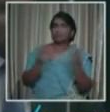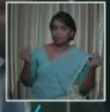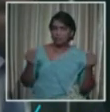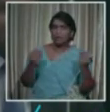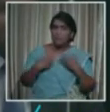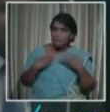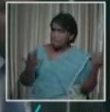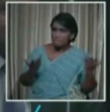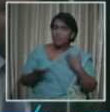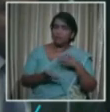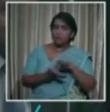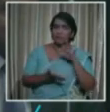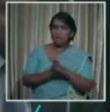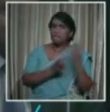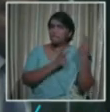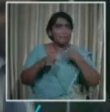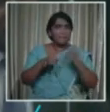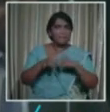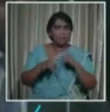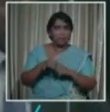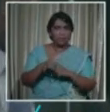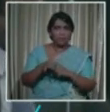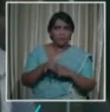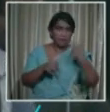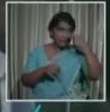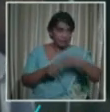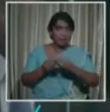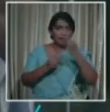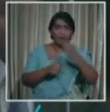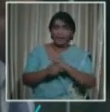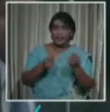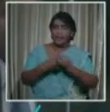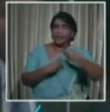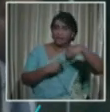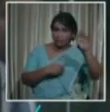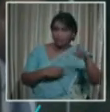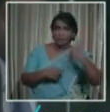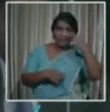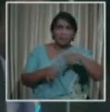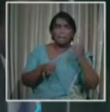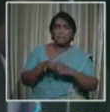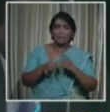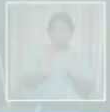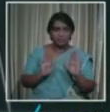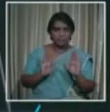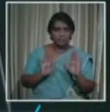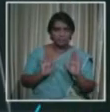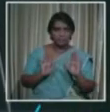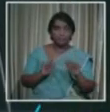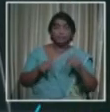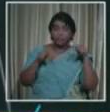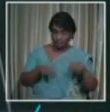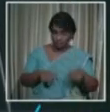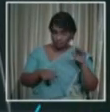එකෙන් තීන්දුවක් ගන්න ඕනේ. වගකීම ගන්න තමයි මෙතනට ආවේ. තෙල් ටික දුන්නා නම් ගෑස් ටික දුන්නා නම් තෙල් ප්‍රශ්න ඉදලා ඉතුරු වෙන්නේ පොහොර දුන්නා නම්. අද